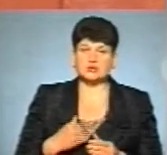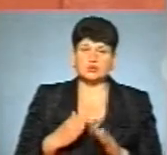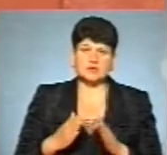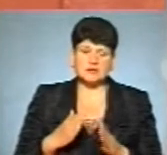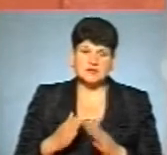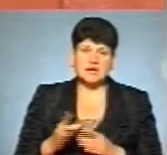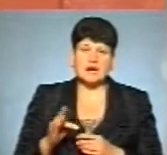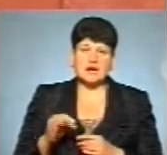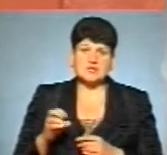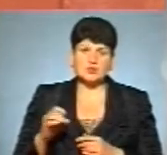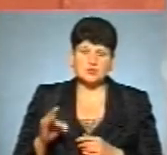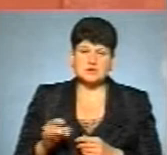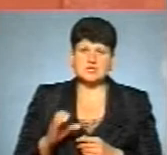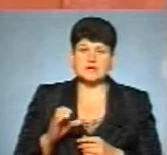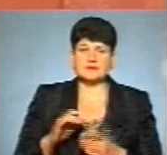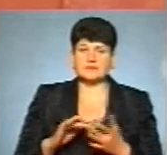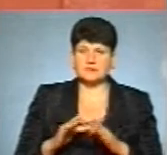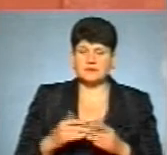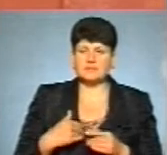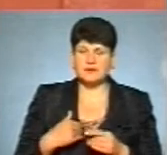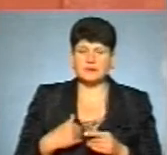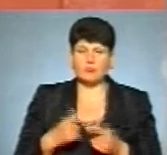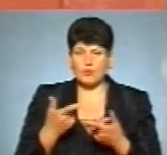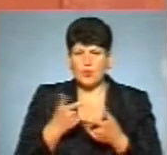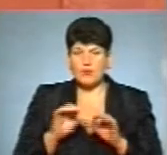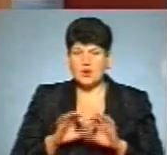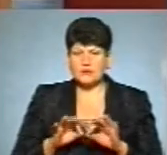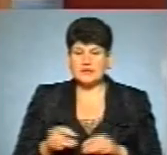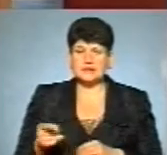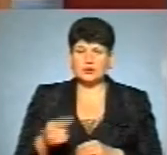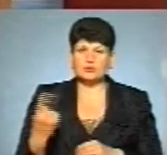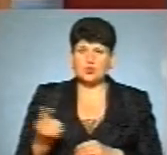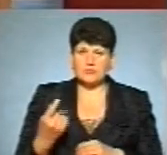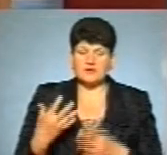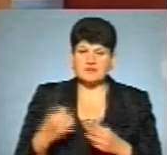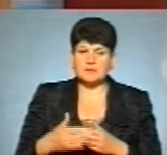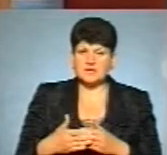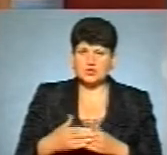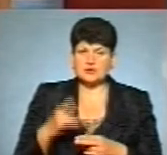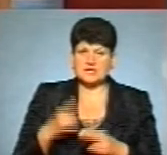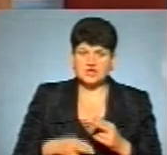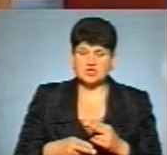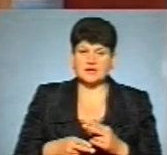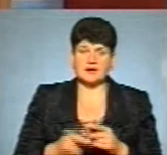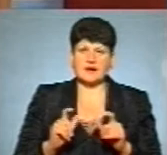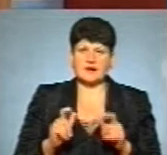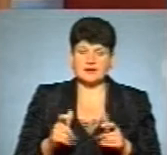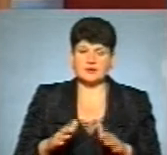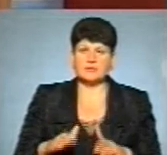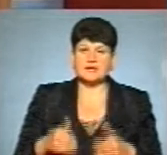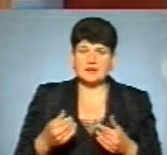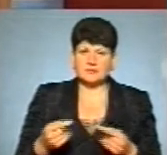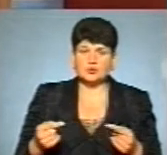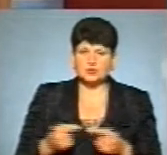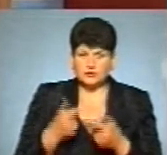наших веб-ресурсах, соцмережах ми однозначно, що популяризували Тернопільську область, а вже ближче до закінчення карантину, ми видаємо точкову